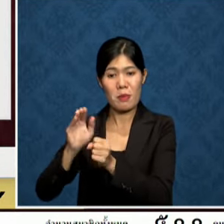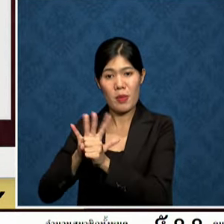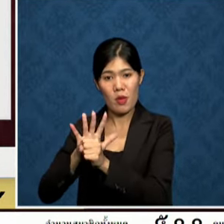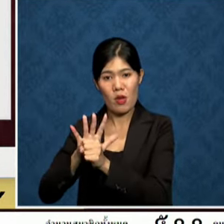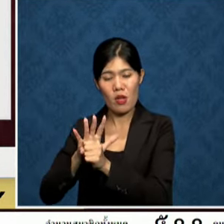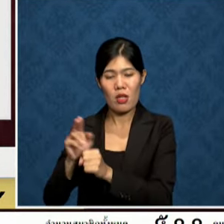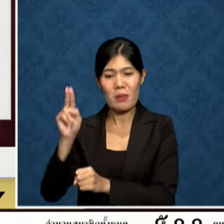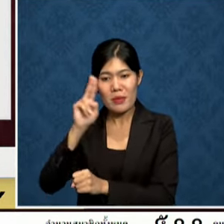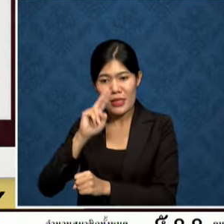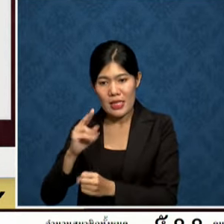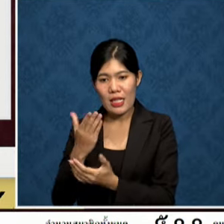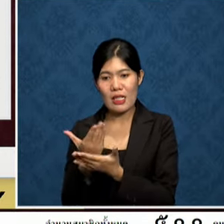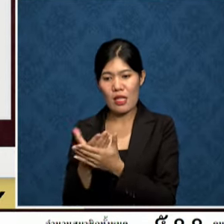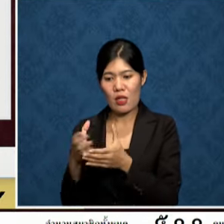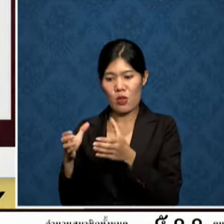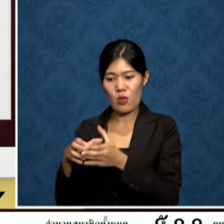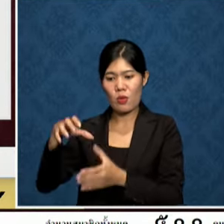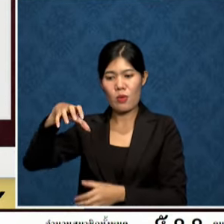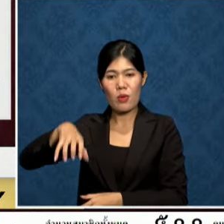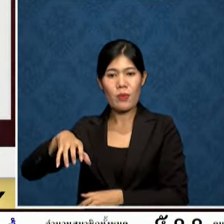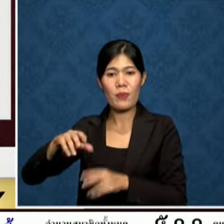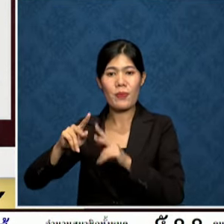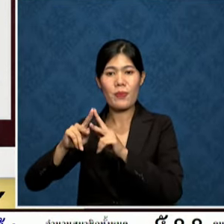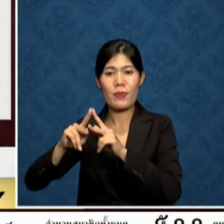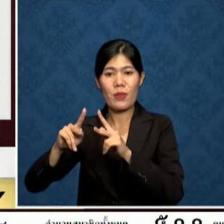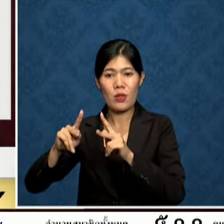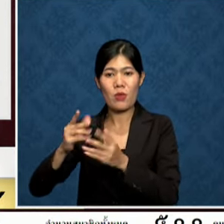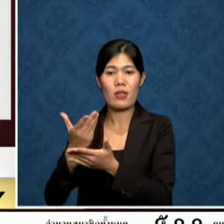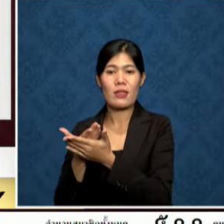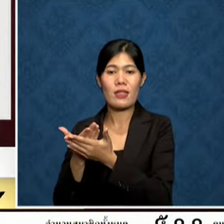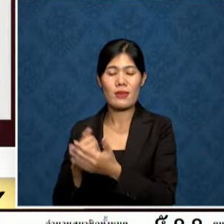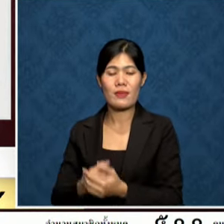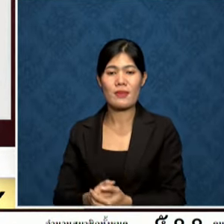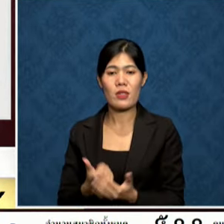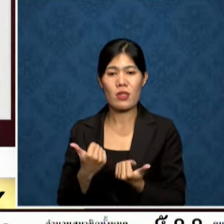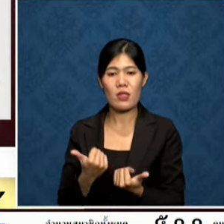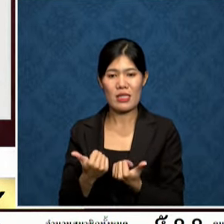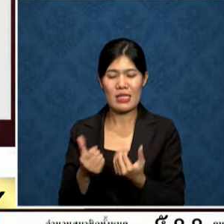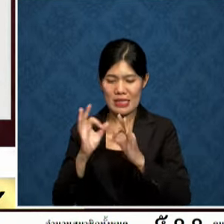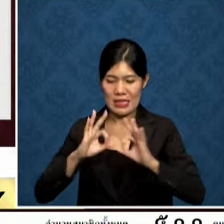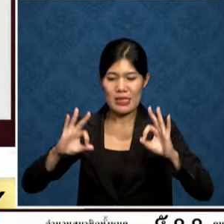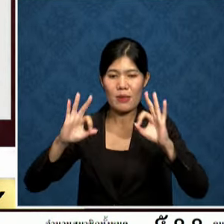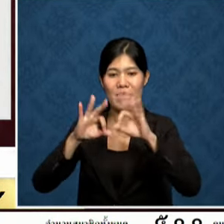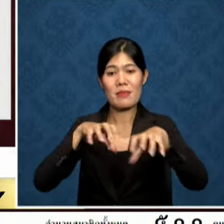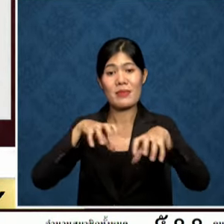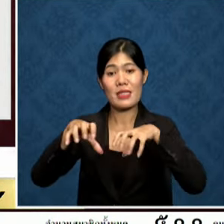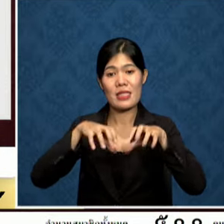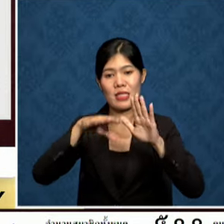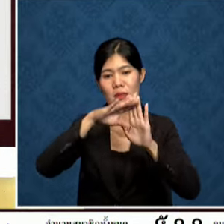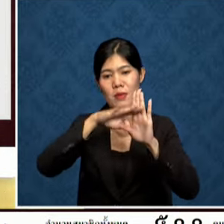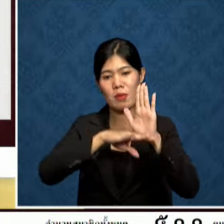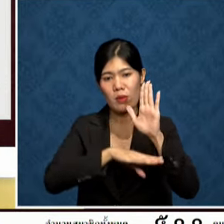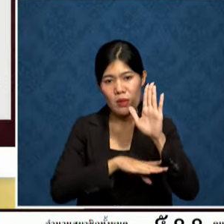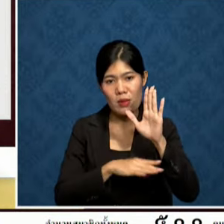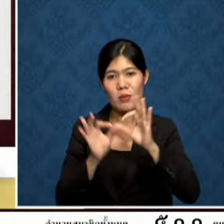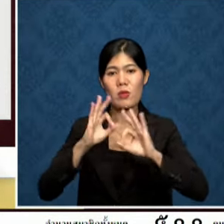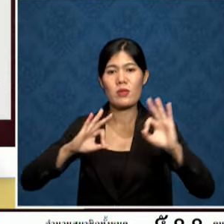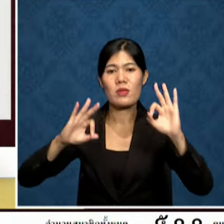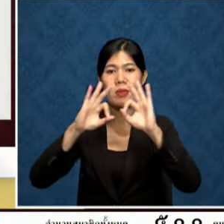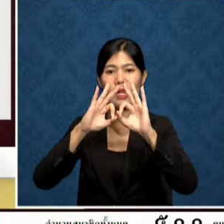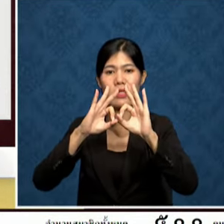คลังก็ได้แต่ท่านประธานคะประเด็นของเรื่องนี่คือการจัดอันดับความสำคัญค่ะท่านประธานถ้าท่านจะให้เจ้าหนี้ที่รอดอก